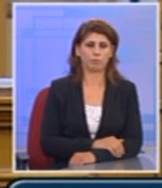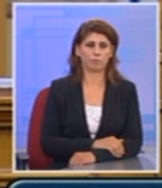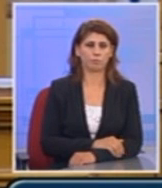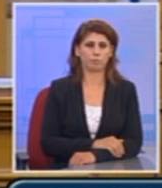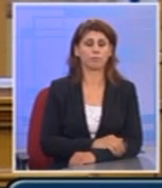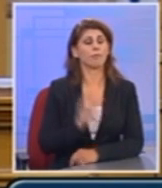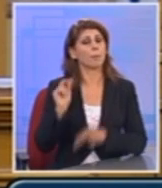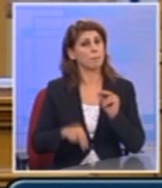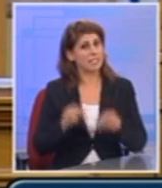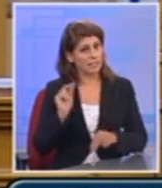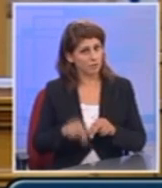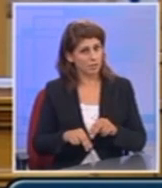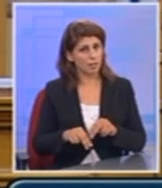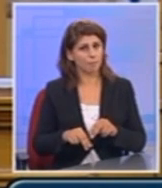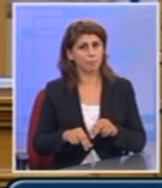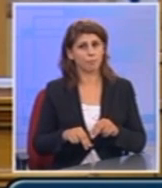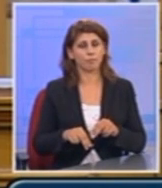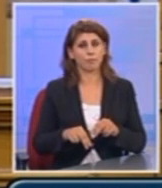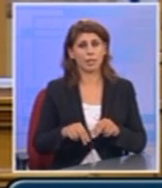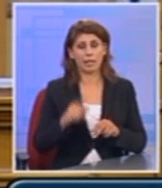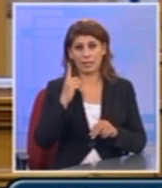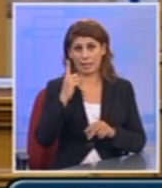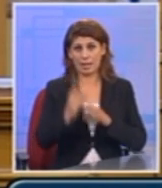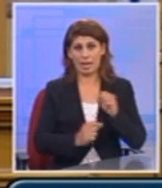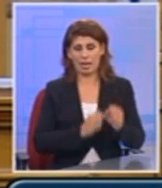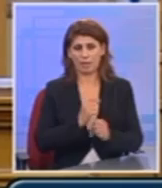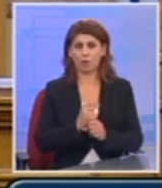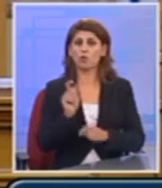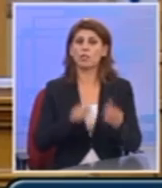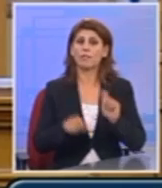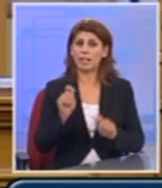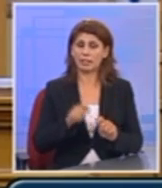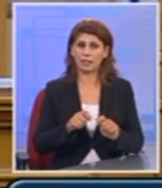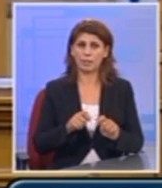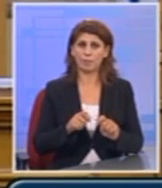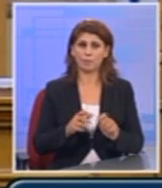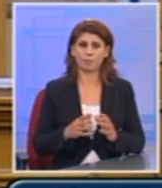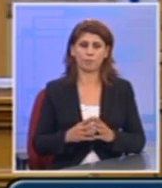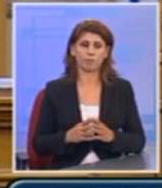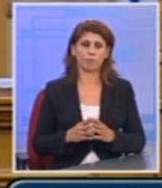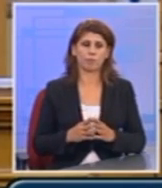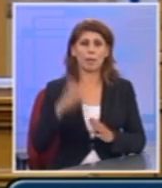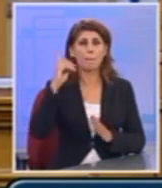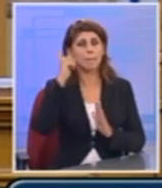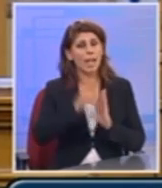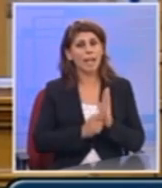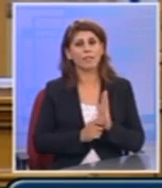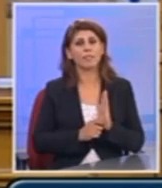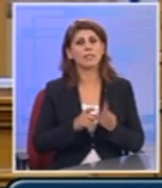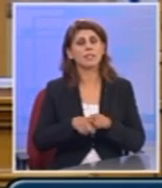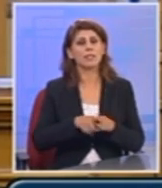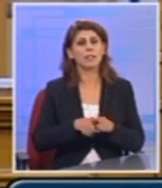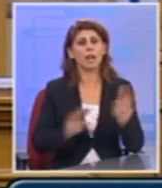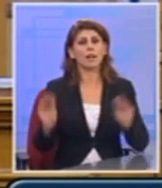μάλλον ψήφισε για την εντολή ενός έτους για τη σύνταξη για τη σύνη μιας έκθεση σχετικά με τη